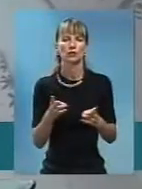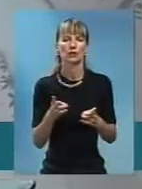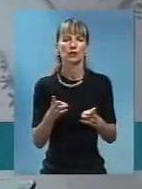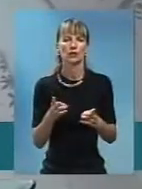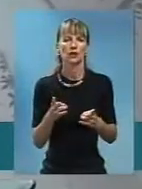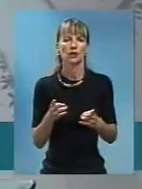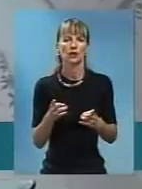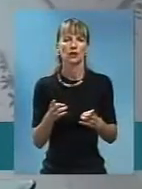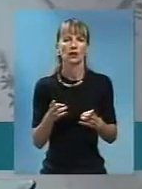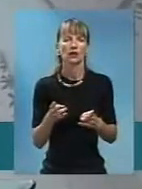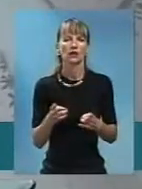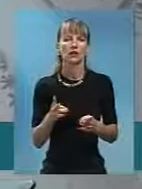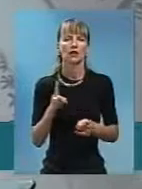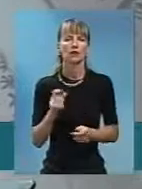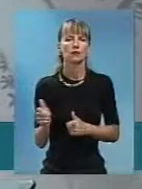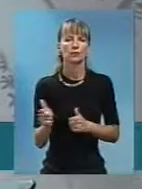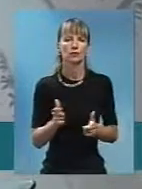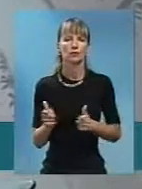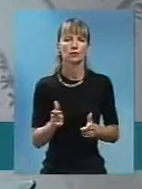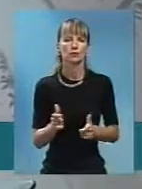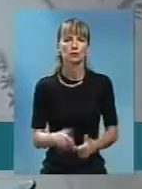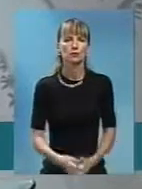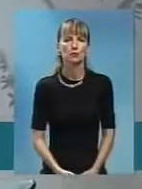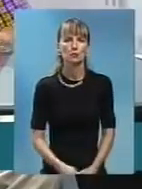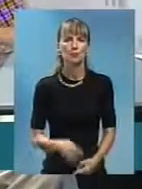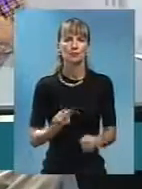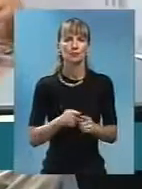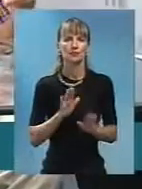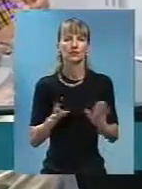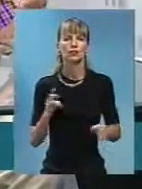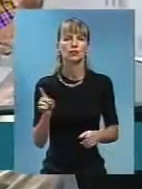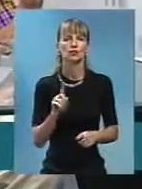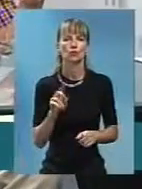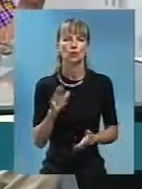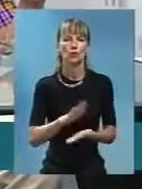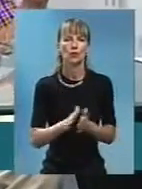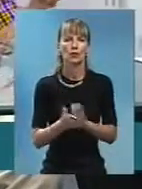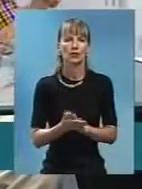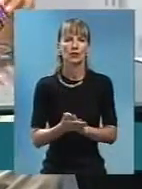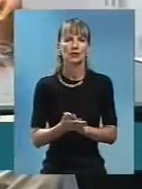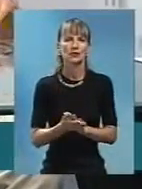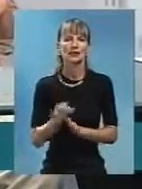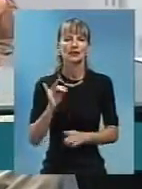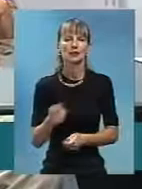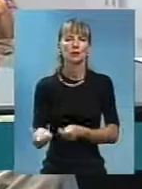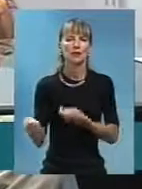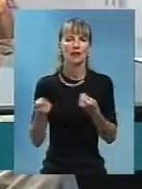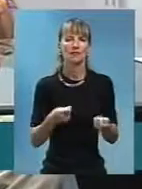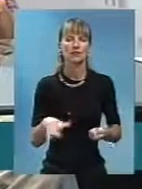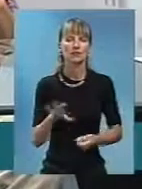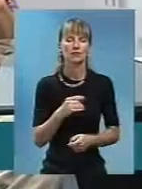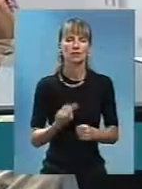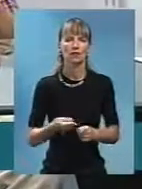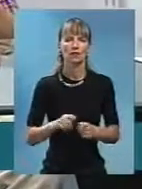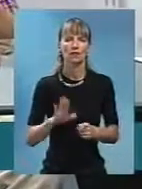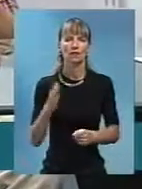обмаль часу вже залишилося. На підготовку. Скільки часу на підготовку цієї виставки? Ви знаєте, на те, щоб домовитись і привезти все це